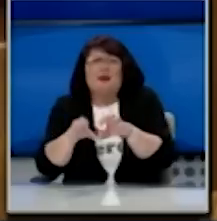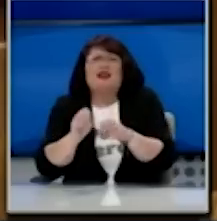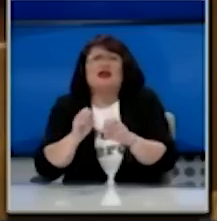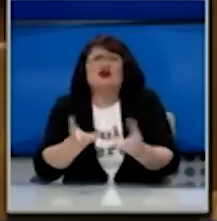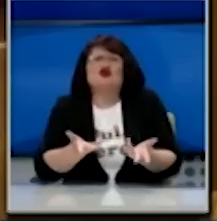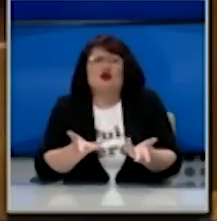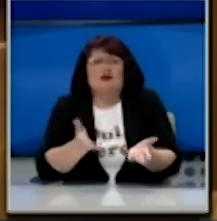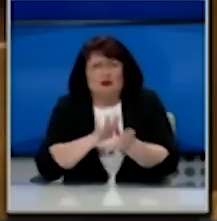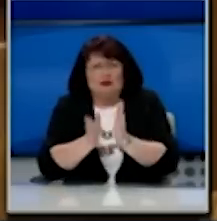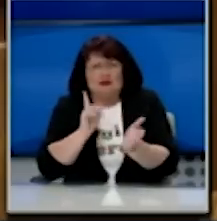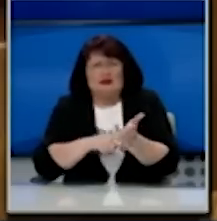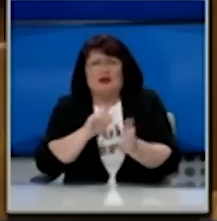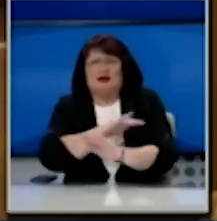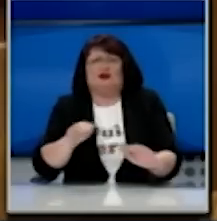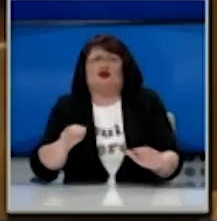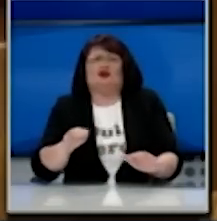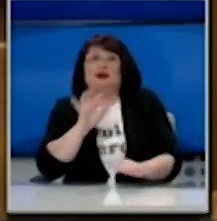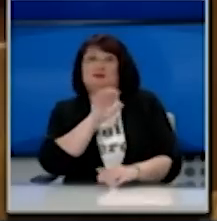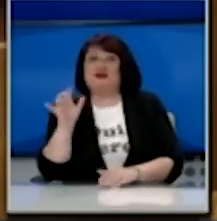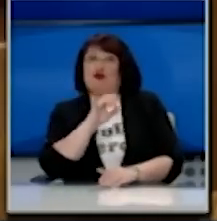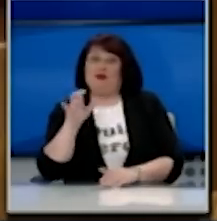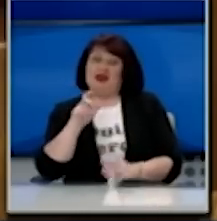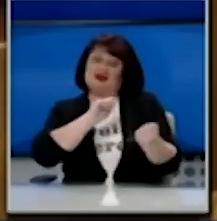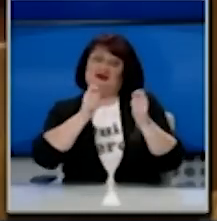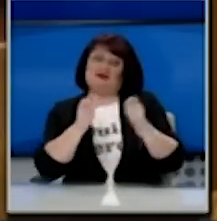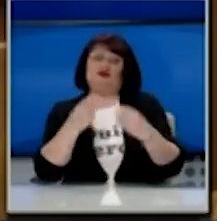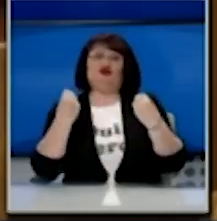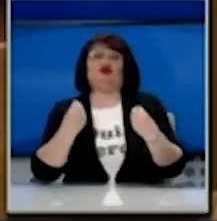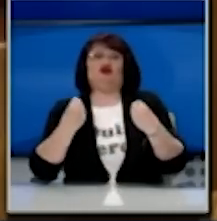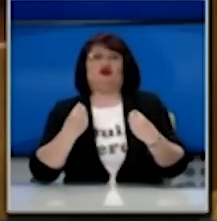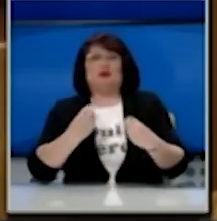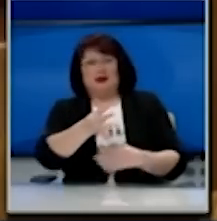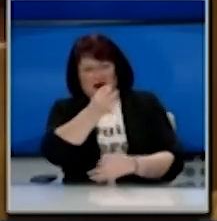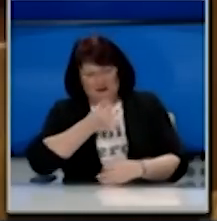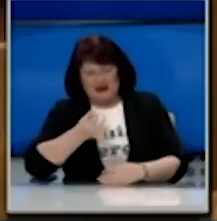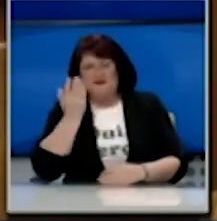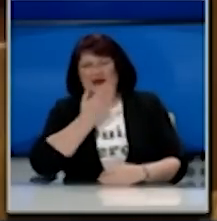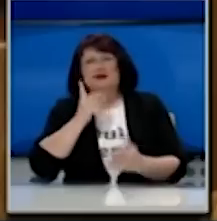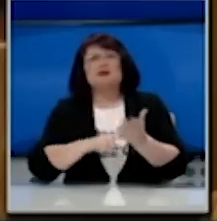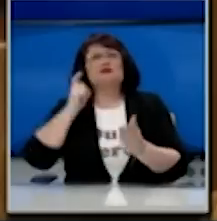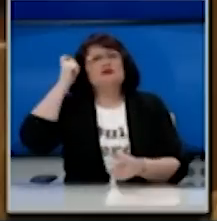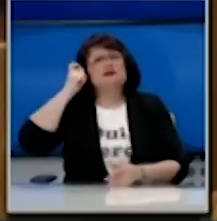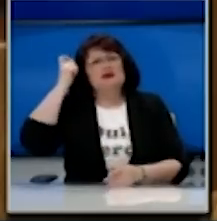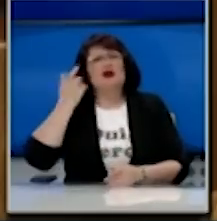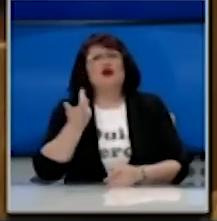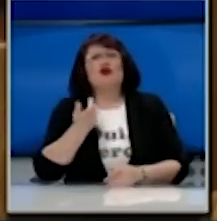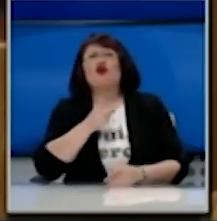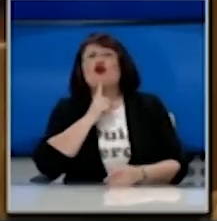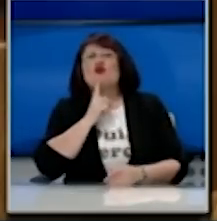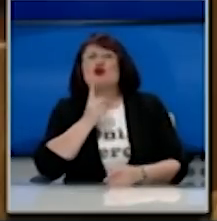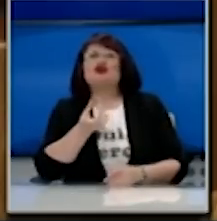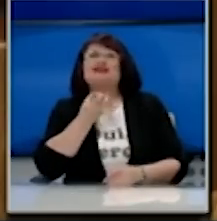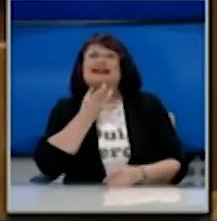μάλιστα από τη φόρα της ψηφιοποίησης να μας πείτε ότι οι μαθητές πρέπει να σκέφτονται όχι σαν